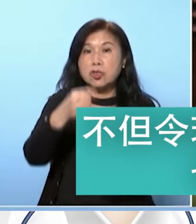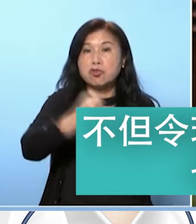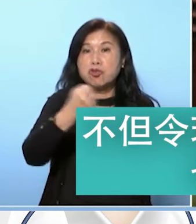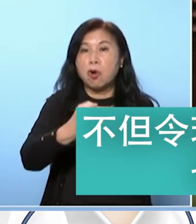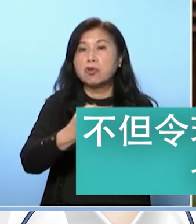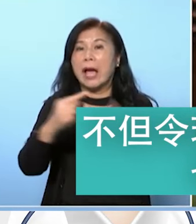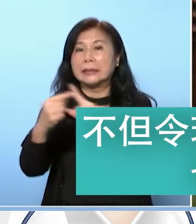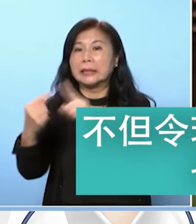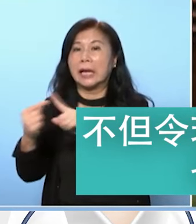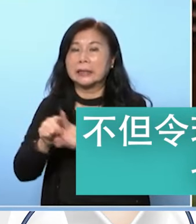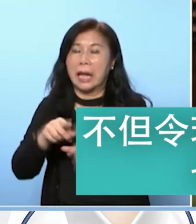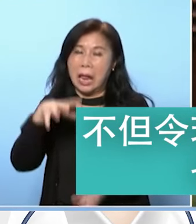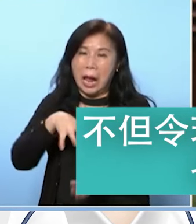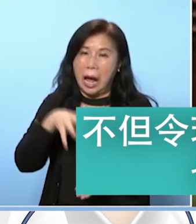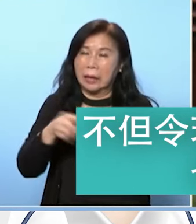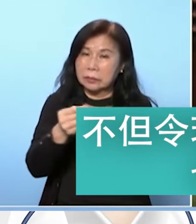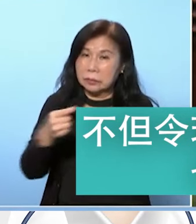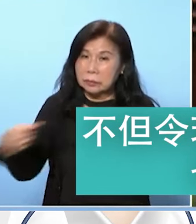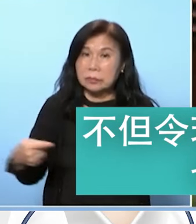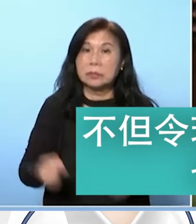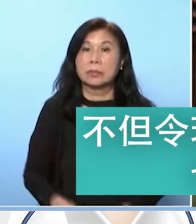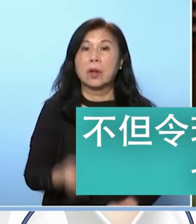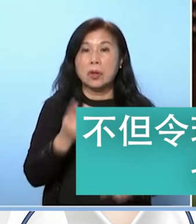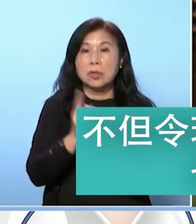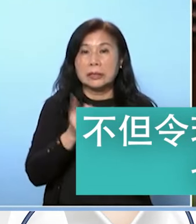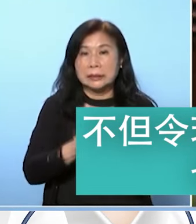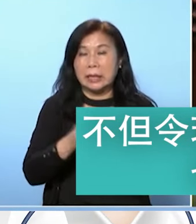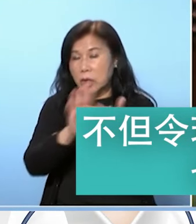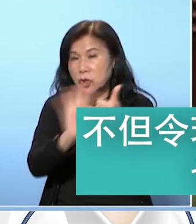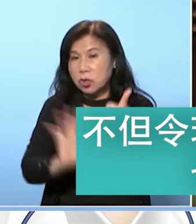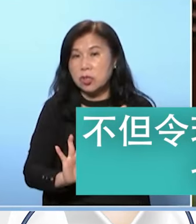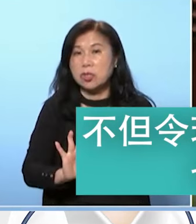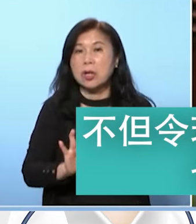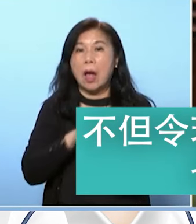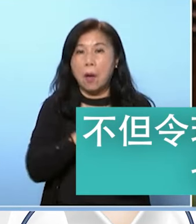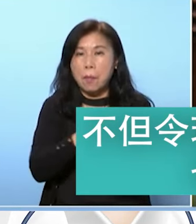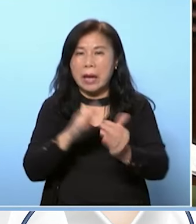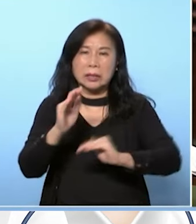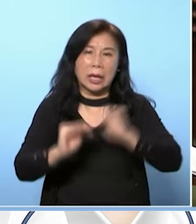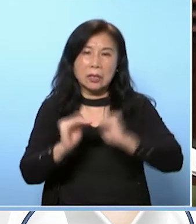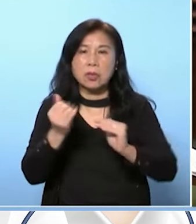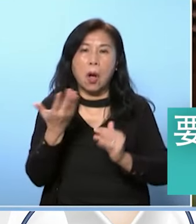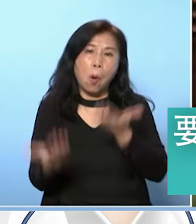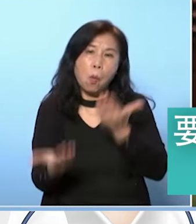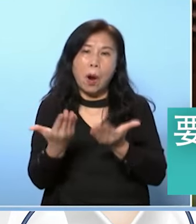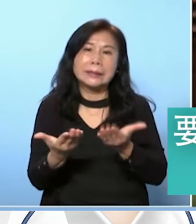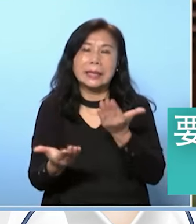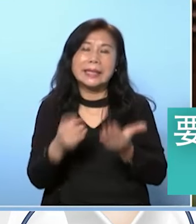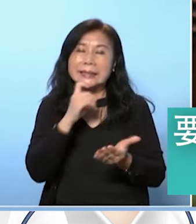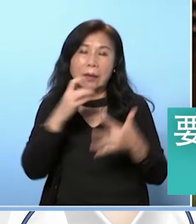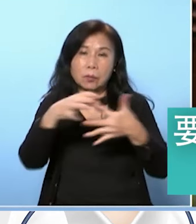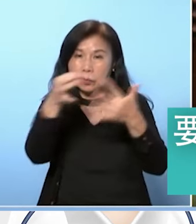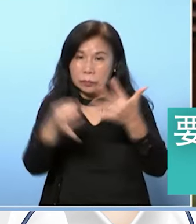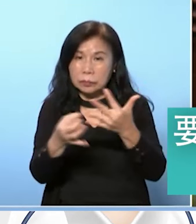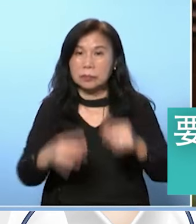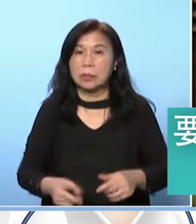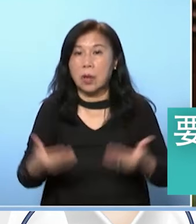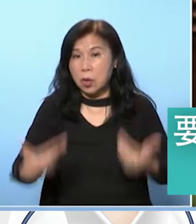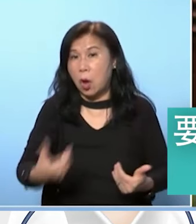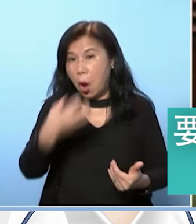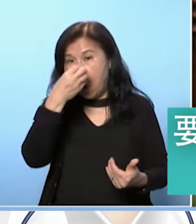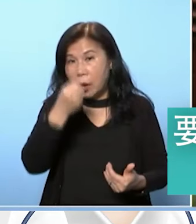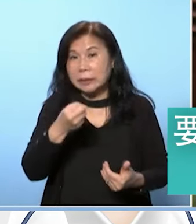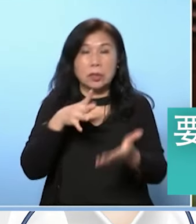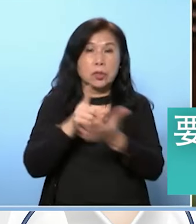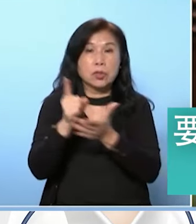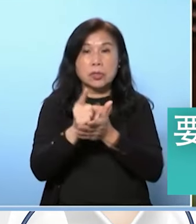的工作壓力持續增加，亦都容易影響醫療服務的質素。要解決香港當前面對的醫